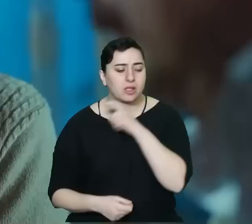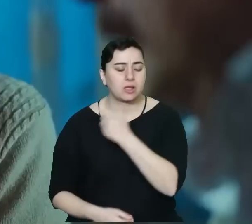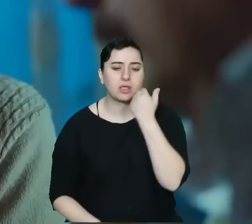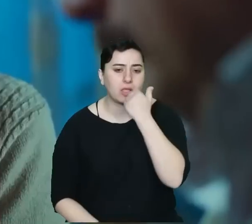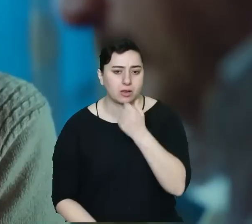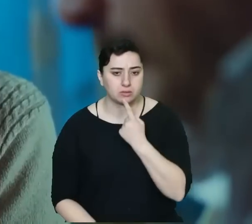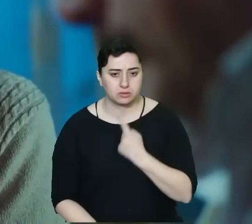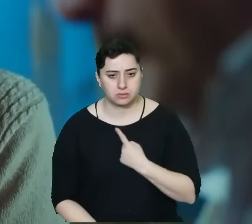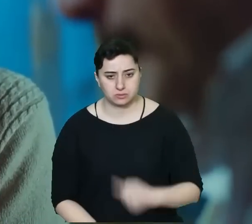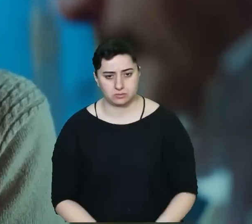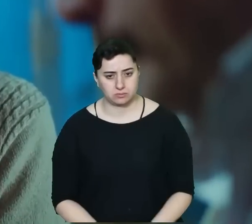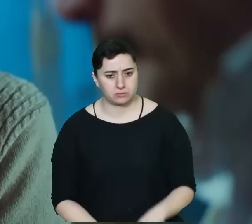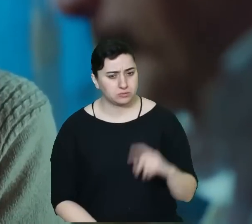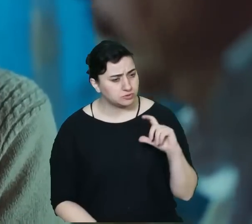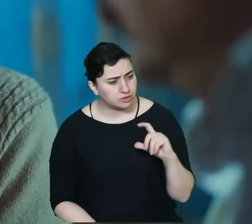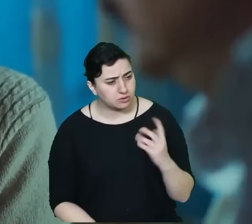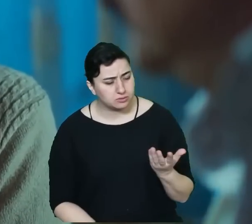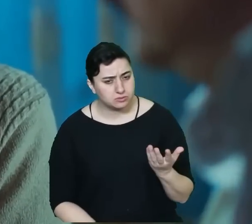dedi. Celal,